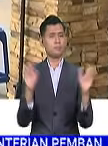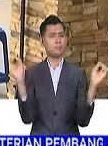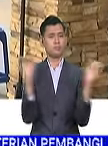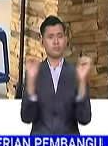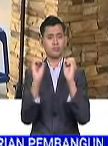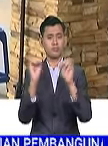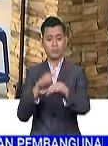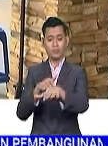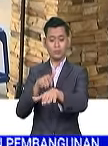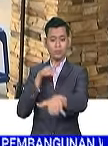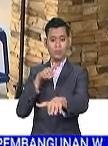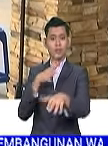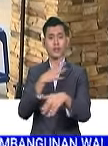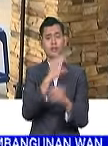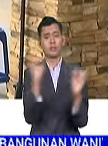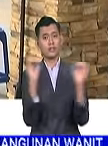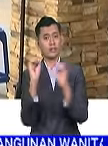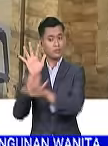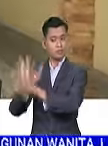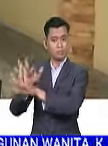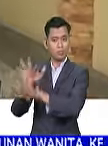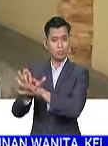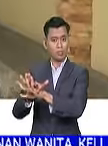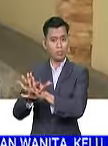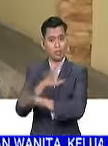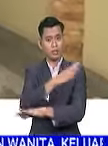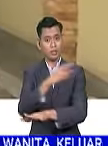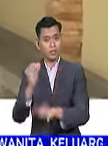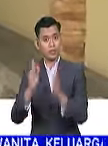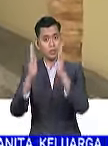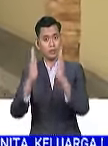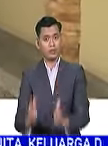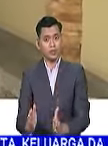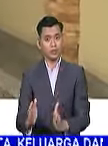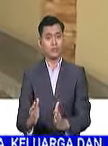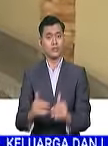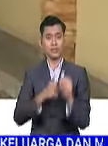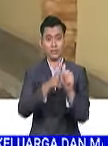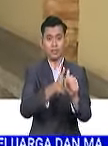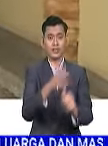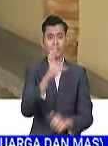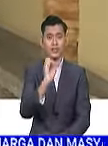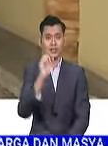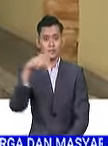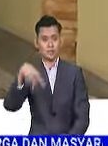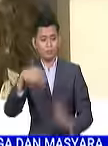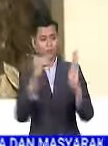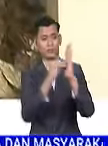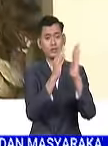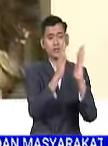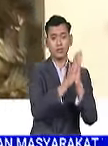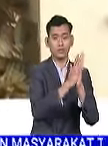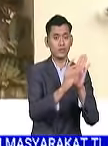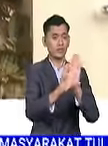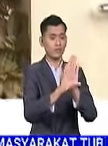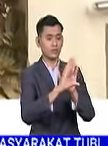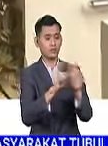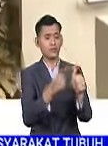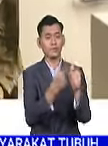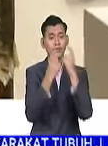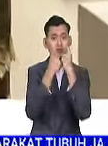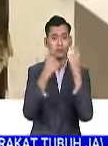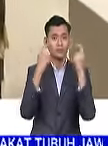mereka masih lagi mematuhi SOP yang telah pun ditetapkan. Antara SOP yang ditetapkan pastinya pemakaian pelitup muka